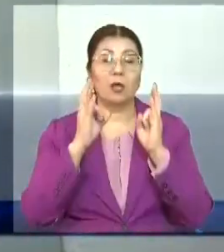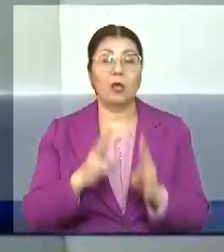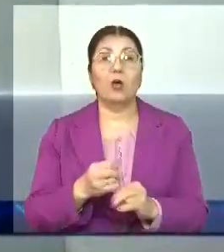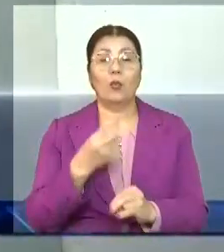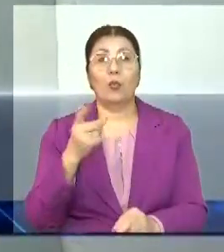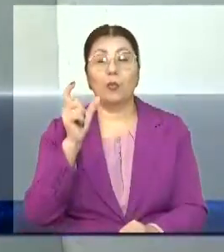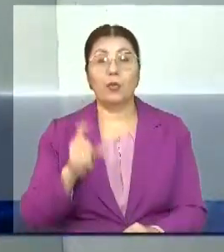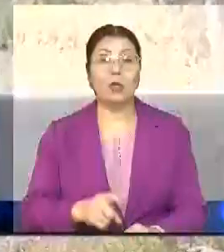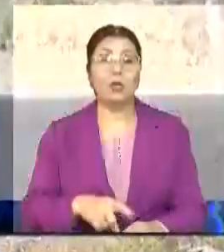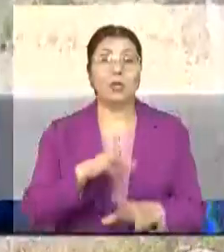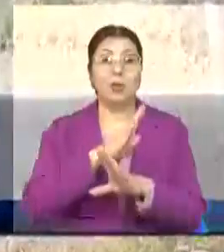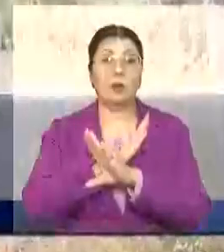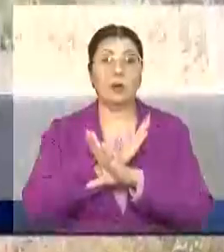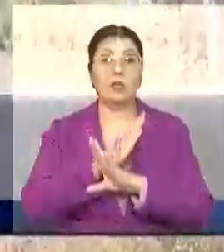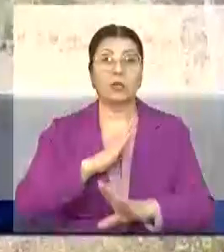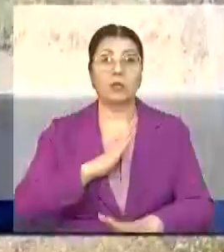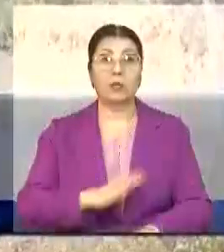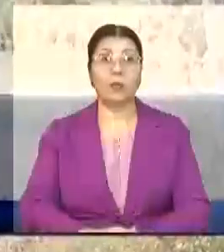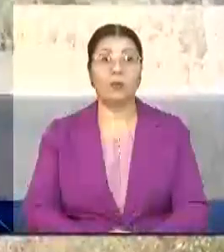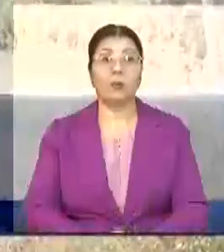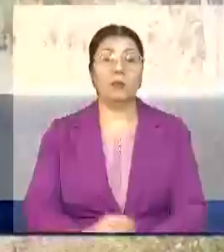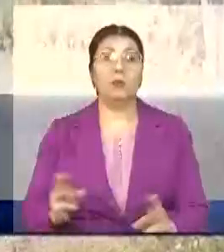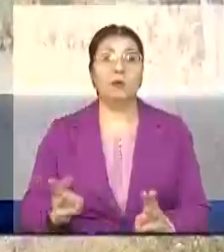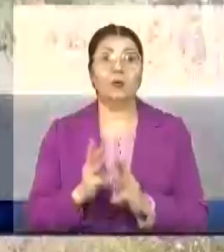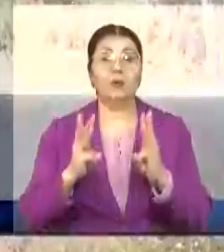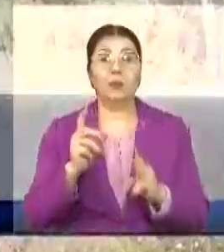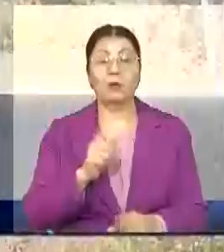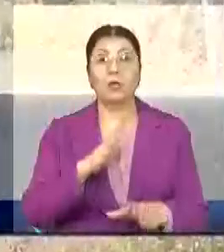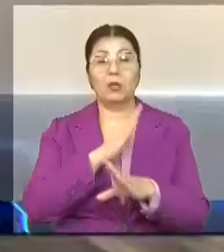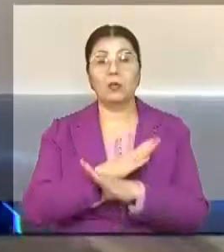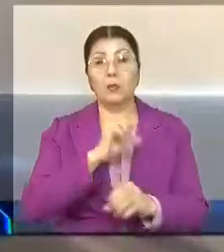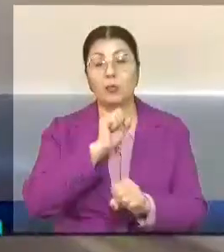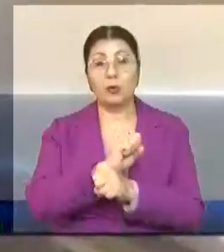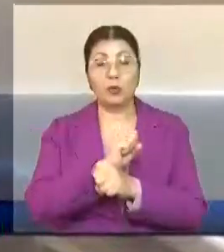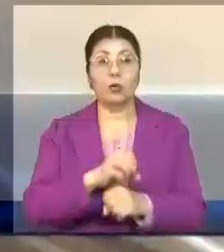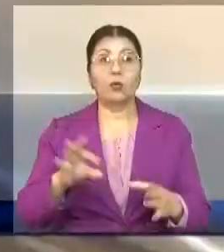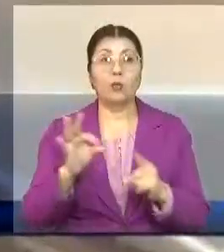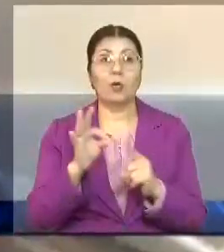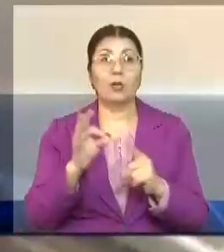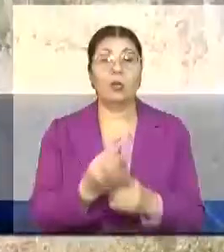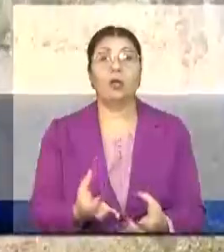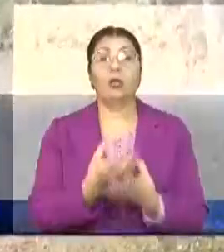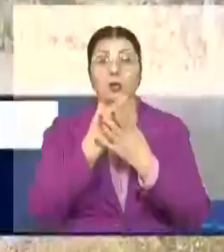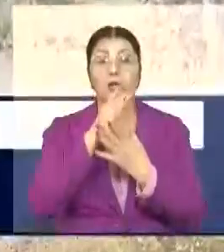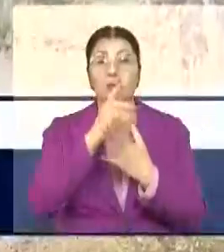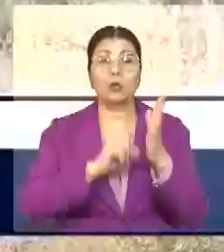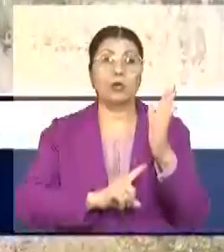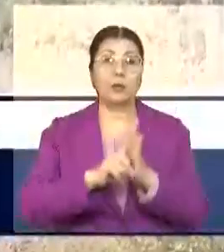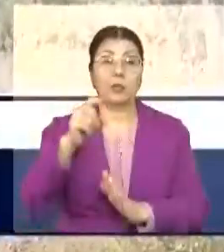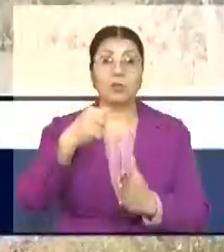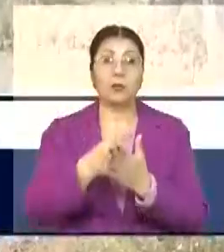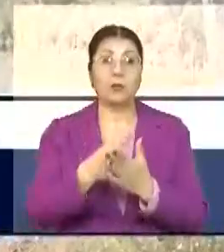11 адам қаза тапты. Өртпен адам өліміне жол бермеу мақсатында жылыту кезең басталар алдында төтенше